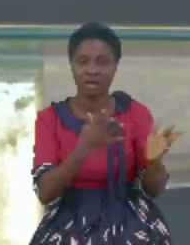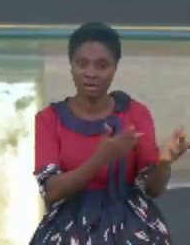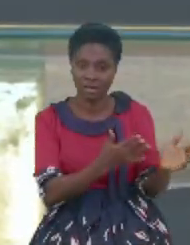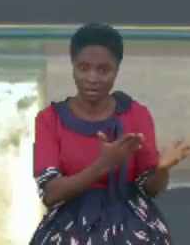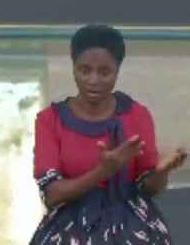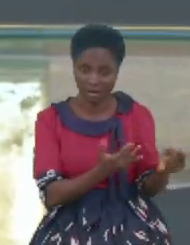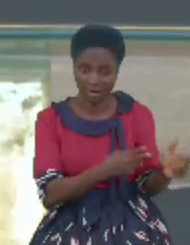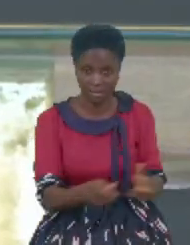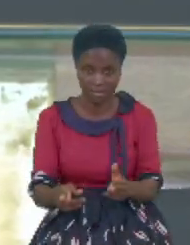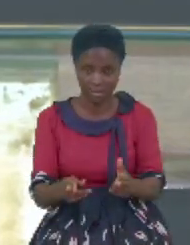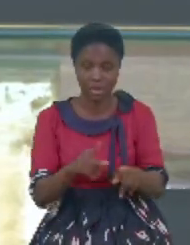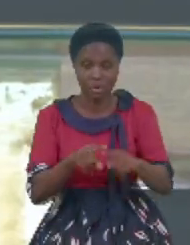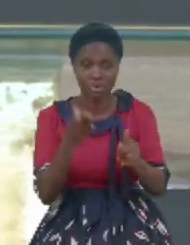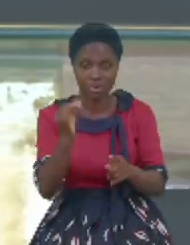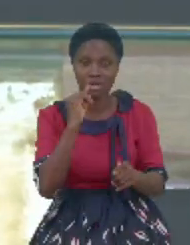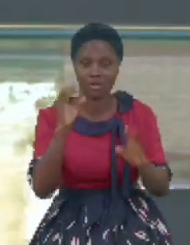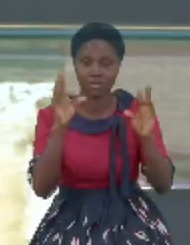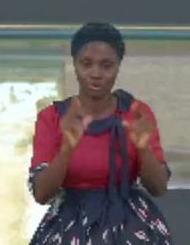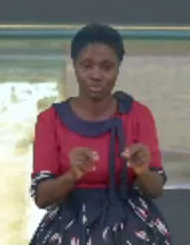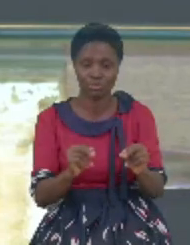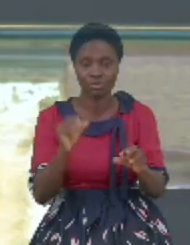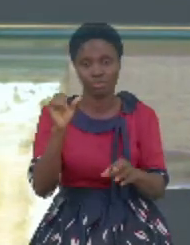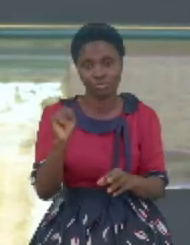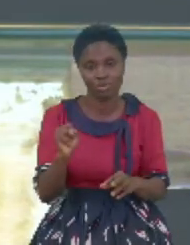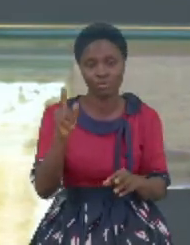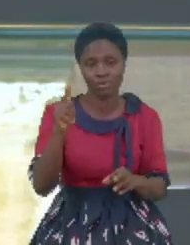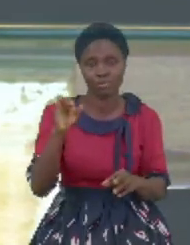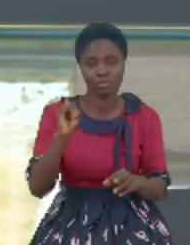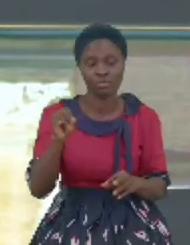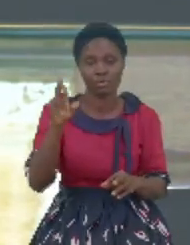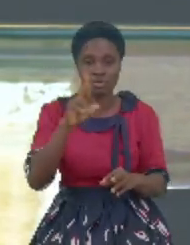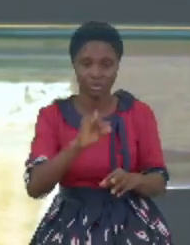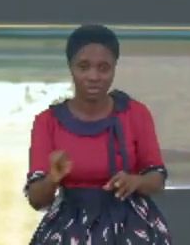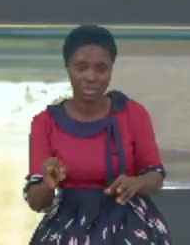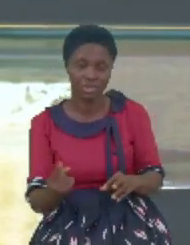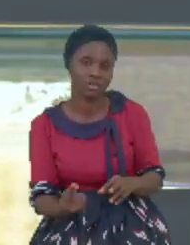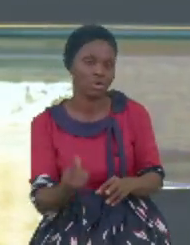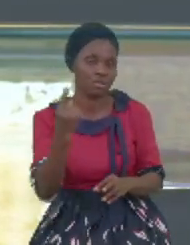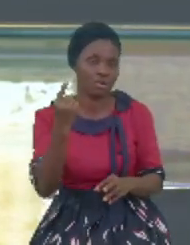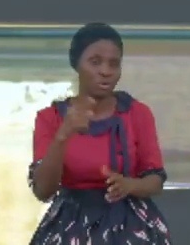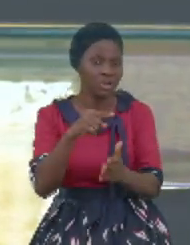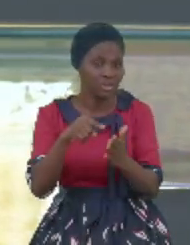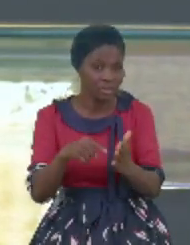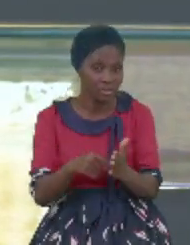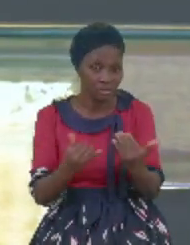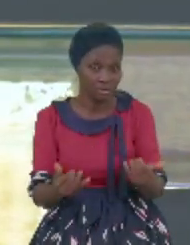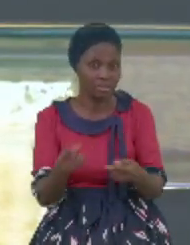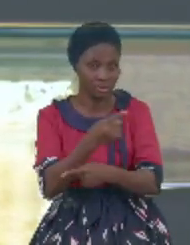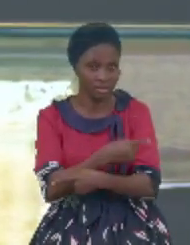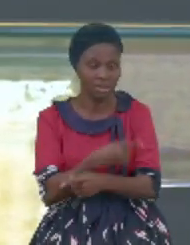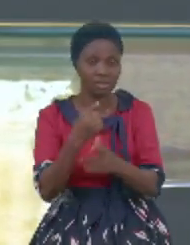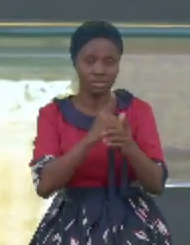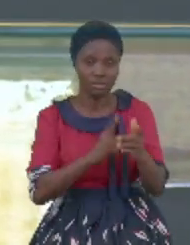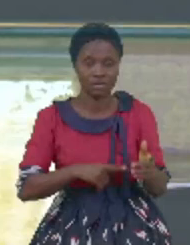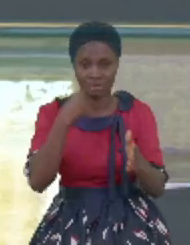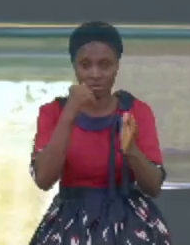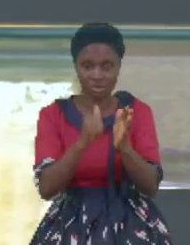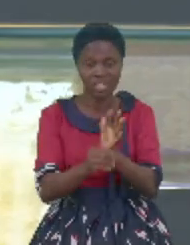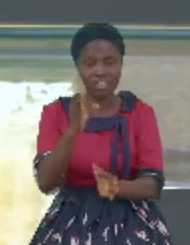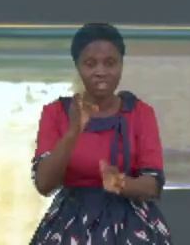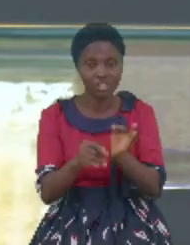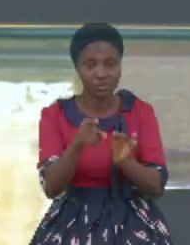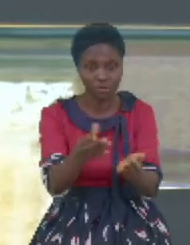de grandes possibilités, mais il n'y a pas de réveil. Le Seigneur dit ce jour que si tu vas attraper, et vous allez attraper, si tu